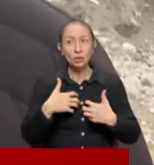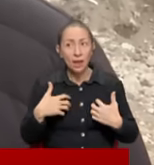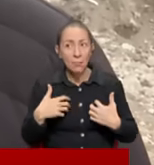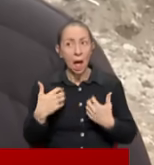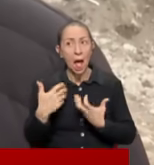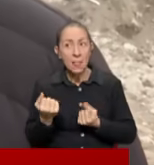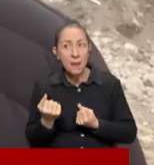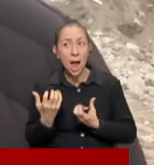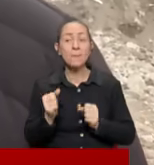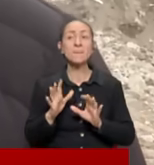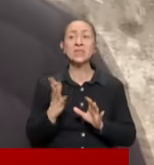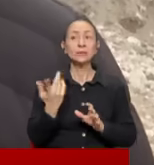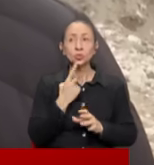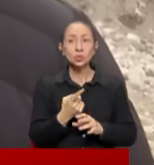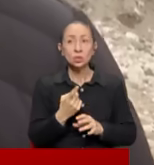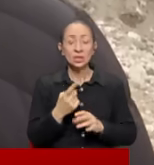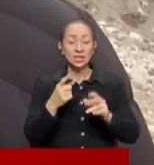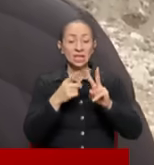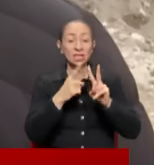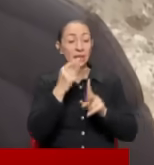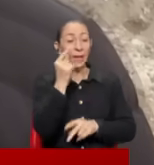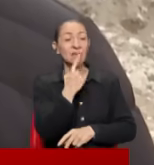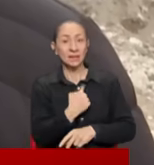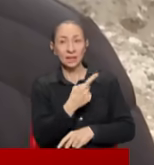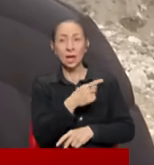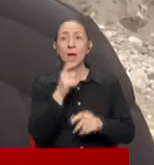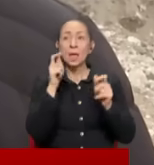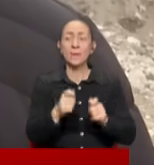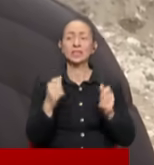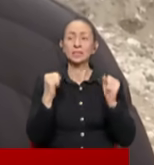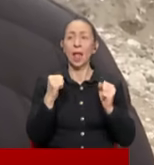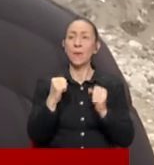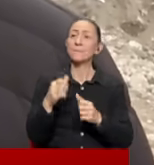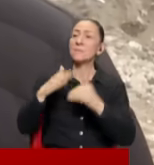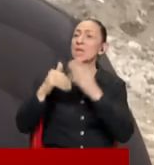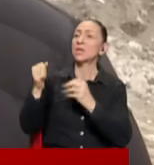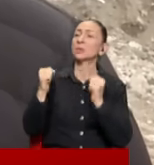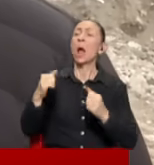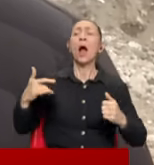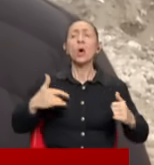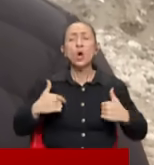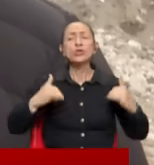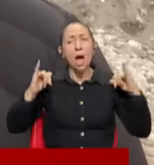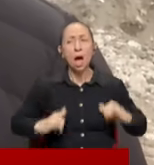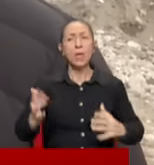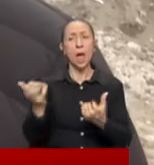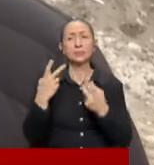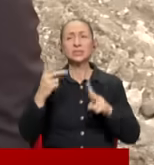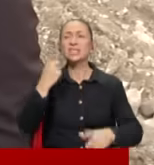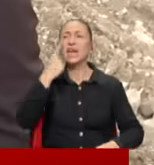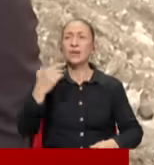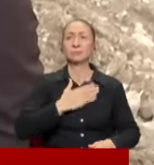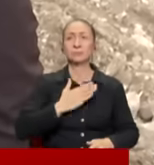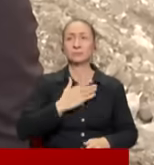mi, alayım mı, almayayım mı, ne diyorsunuz? Necati Okay da bana dedi ki, yapan da sağlam, bina da sağlam, gönül rahatlığıyla alabilirsin, ben kefilim